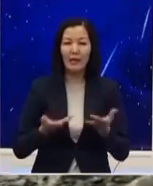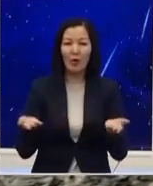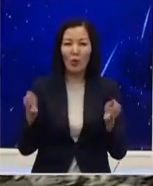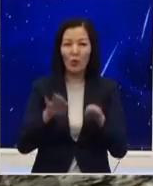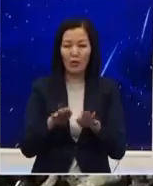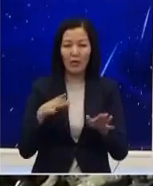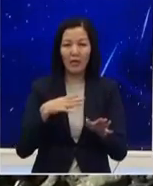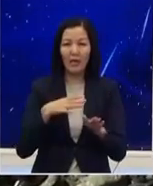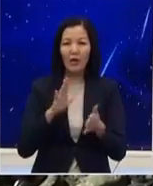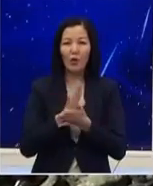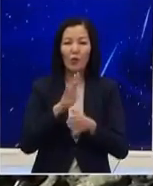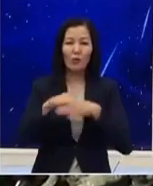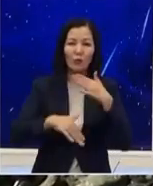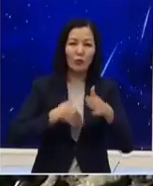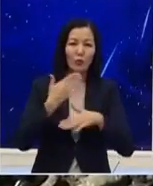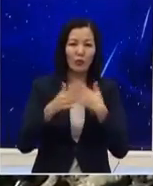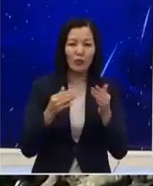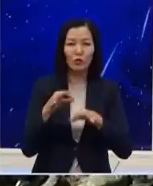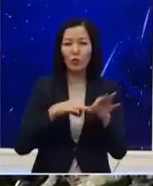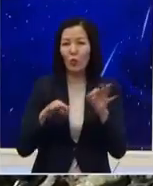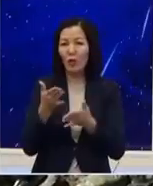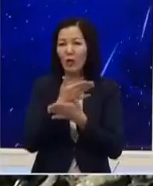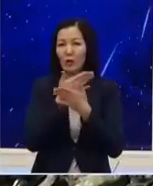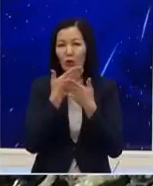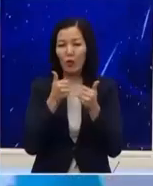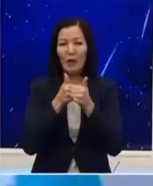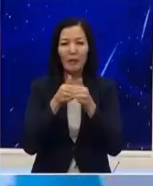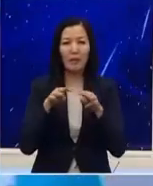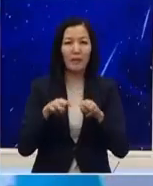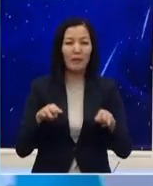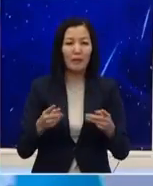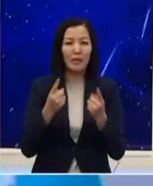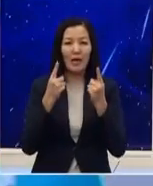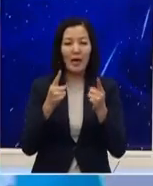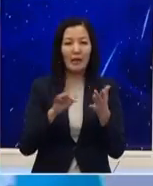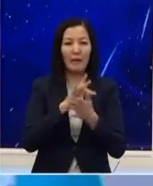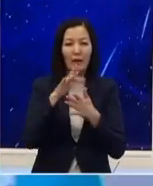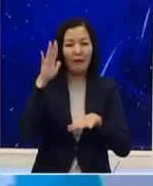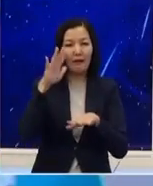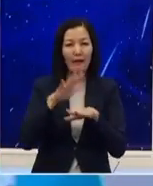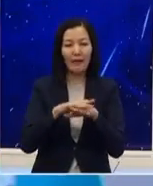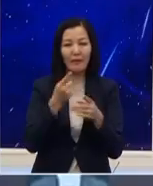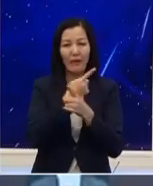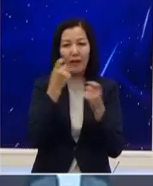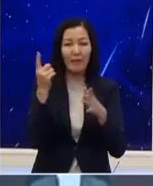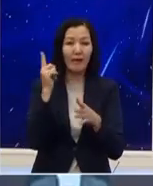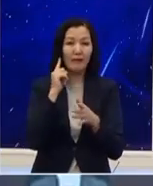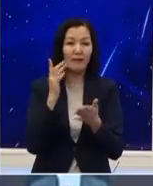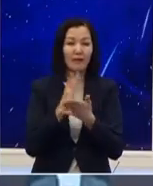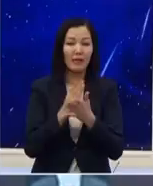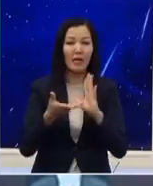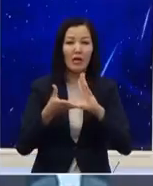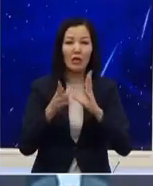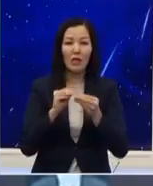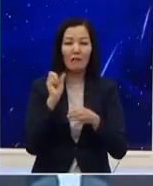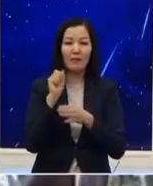қоқыс өңдеуге бағытталған қарымды жобалар жоқ. Премьер-министр алып мегаполис әкімдерінің ақпарын тыңдады. Жалпылама